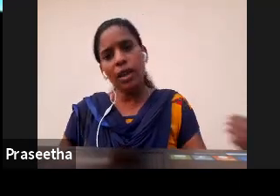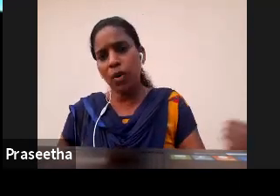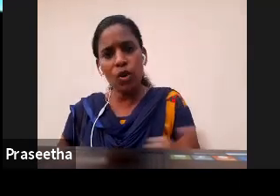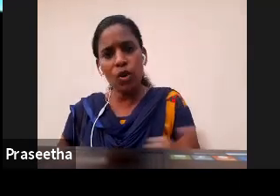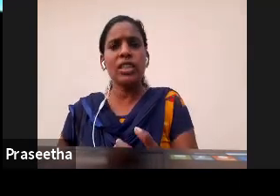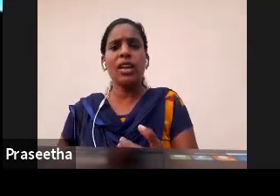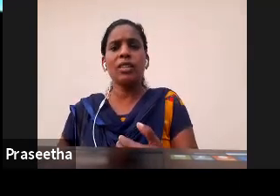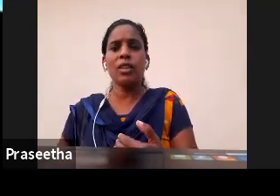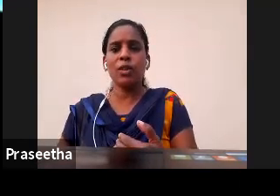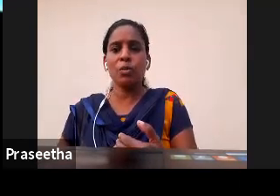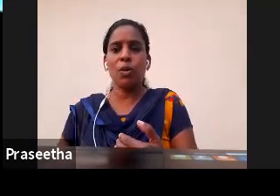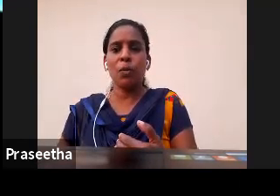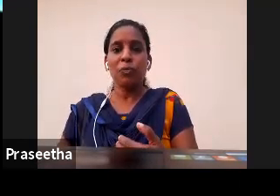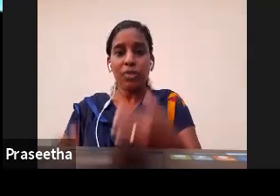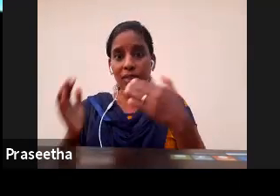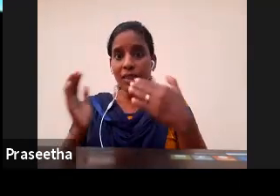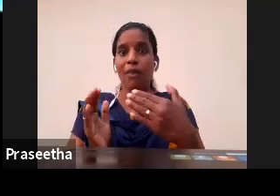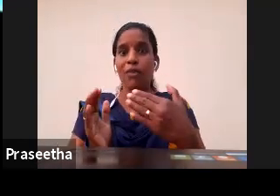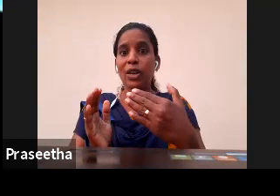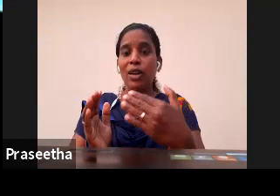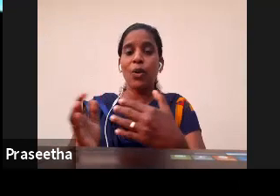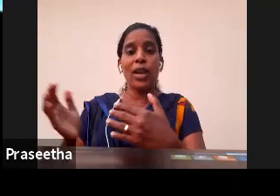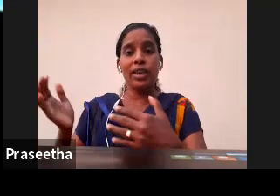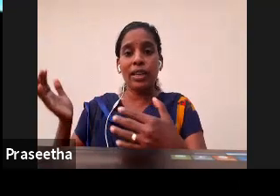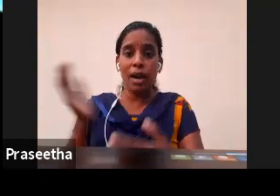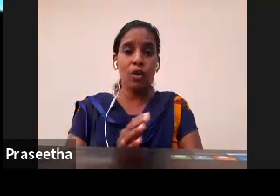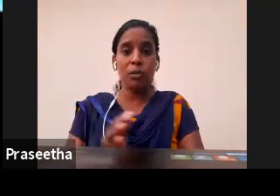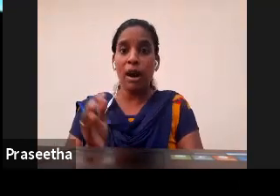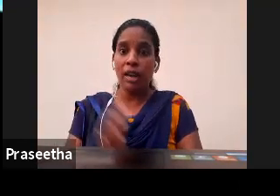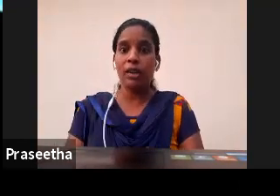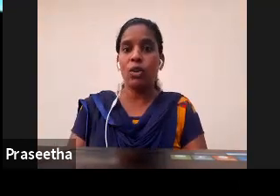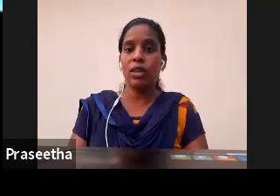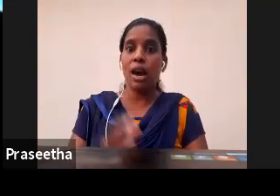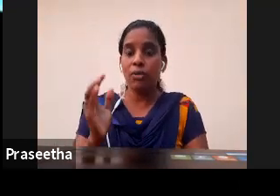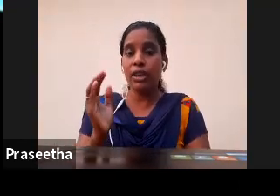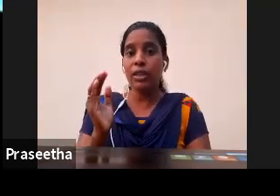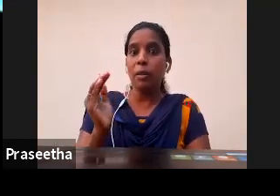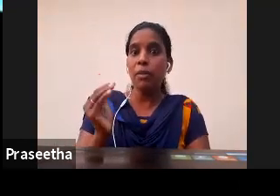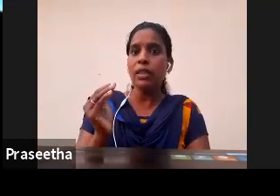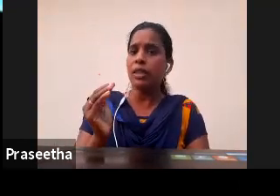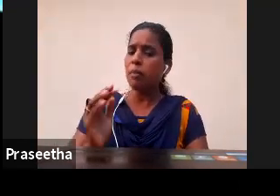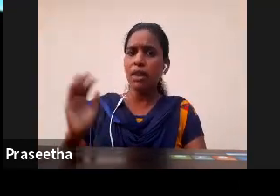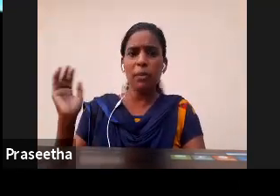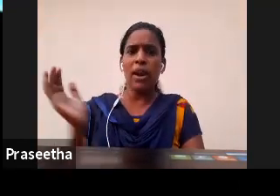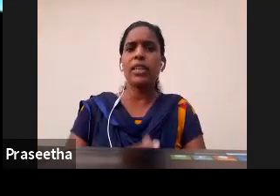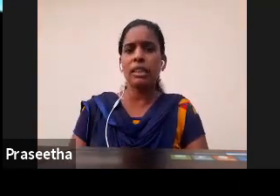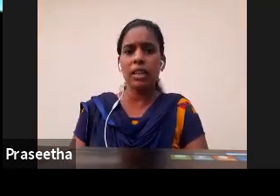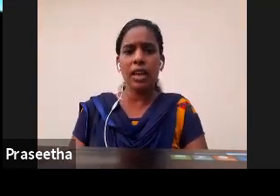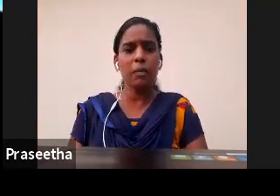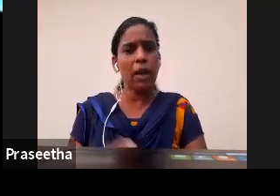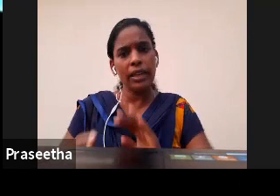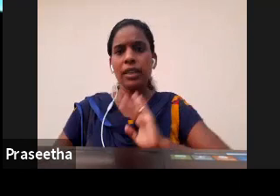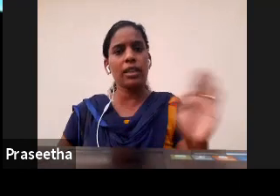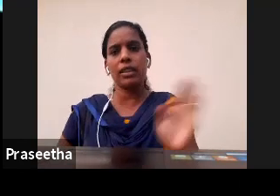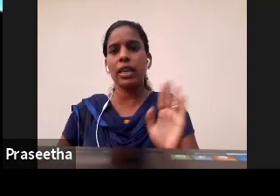അവരെ നമ്മളോട് ചേർത്ത് നിർത്തുമ്പോ അവർക്കുള്ള ഒരു അന്യതാബോധം മാറിക്കൊണ്ട് അവരിൽ നമ്മൾ അവരെ മാറ്റി നിർത്തേണ്ട